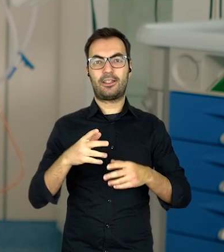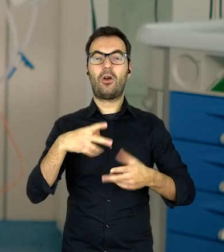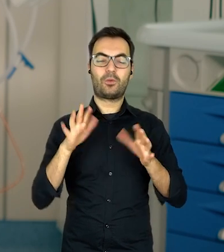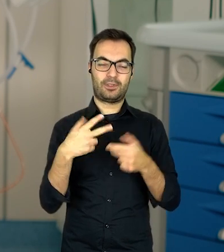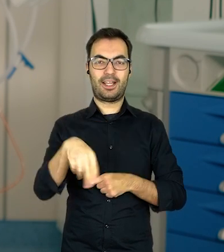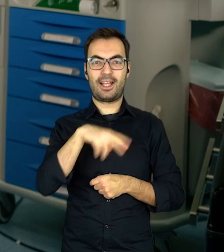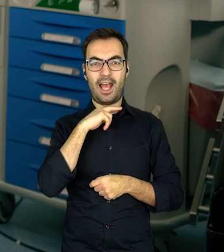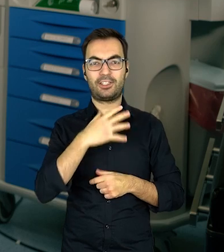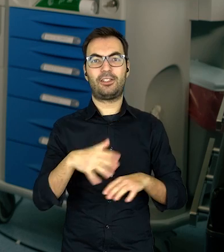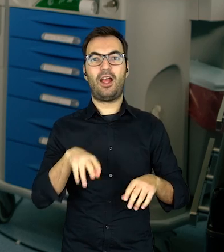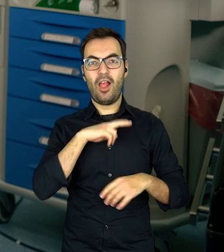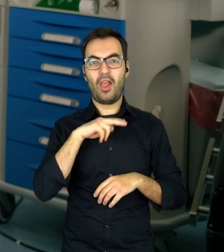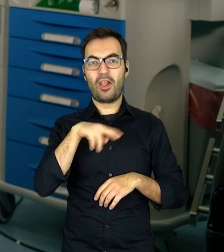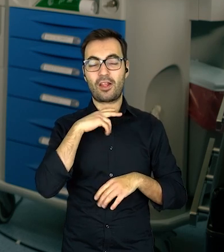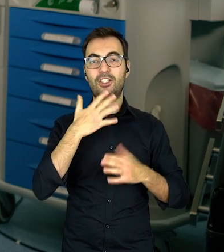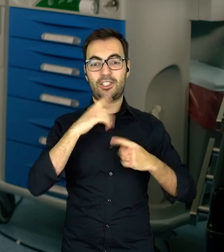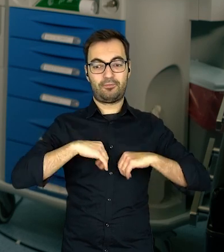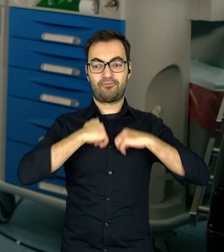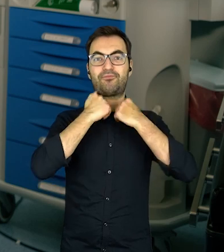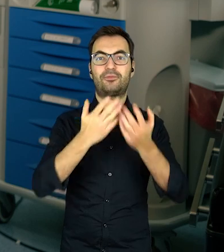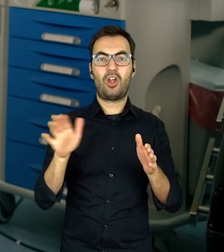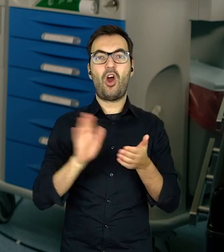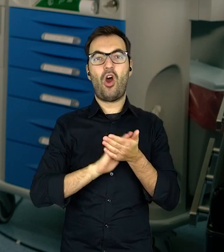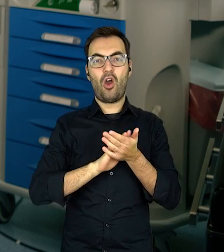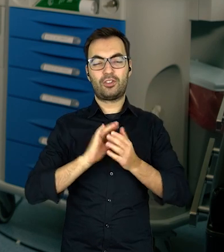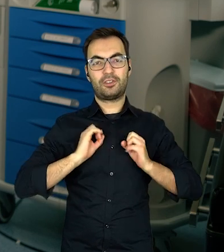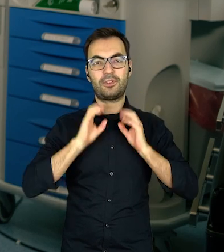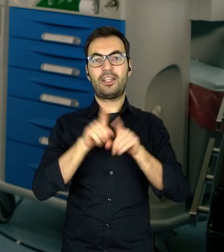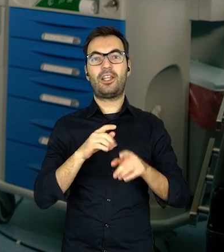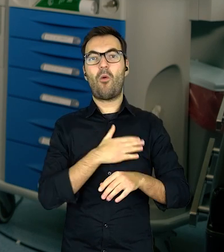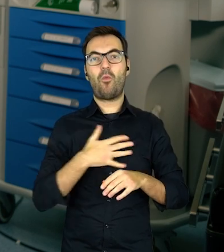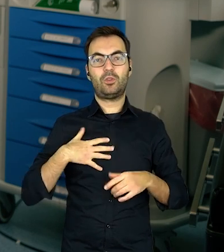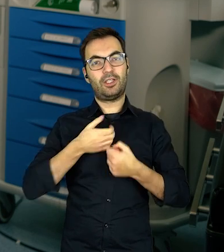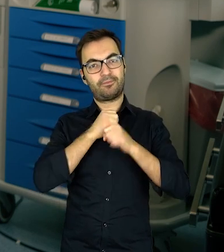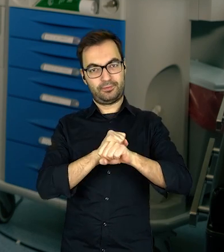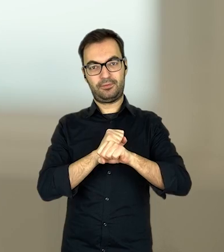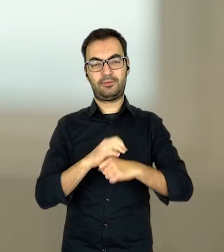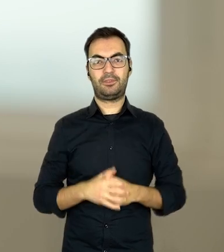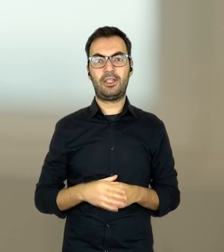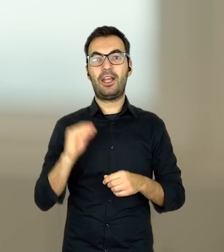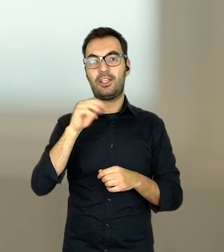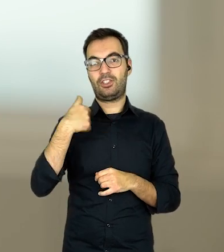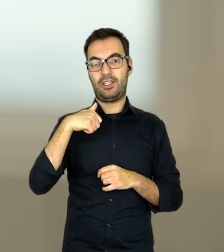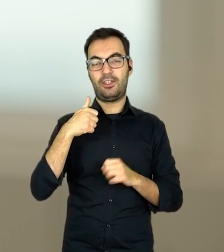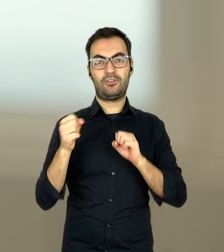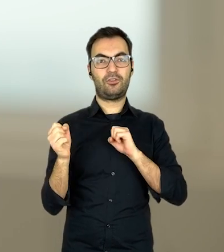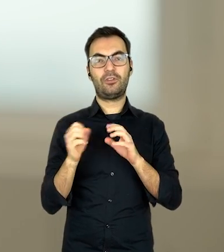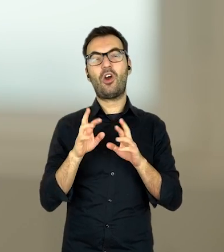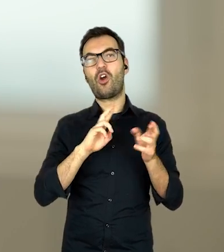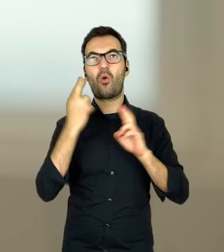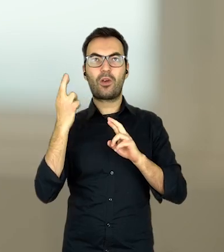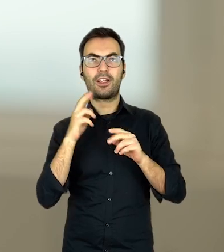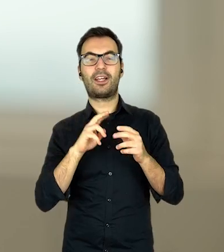oddychanie, czyli kaszel. Dzięki temu odruchowi oczyszczamy oskrzela i chronimy płuca przed infekcjami. Istnieje też jeszcze jeden